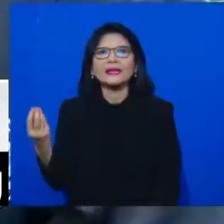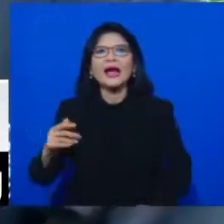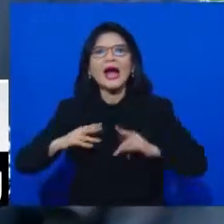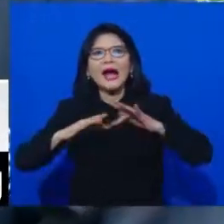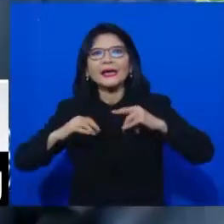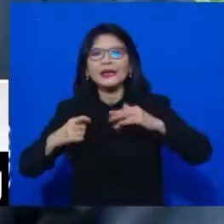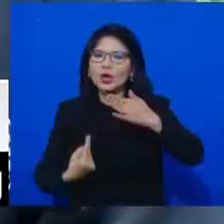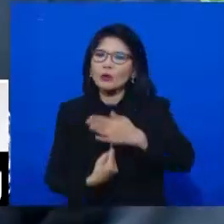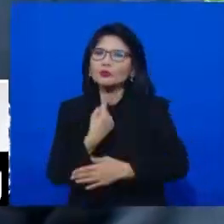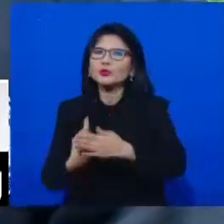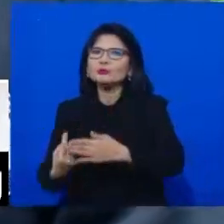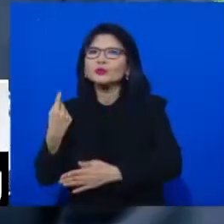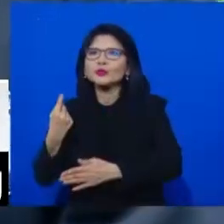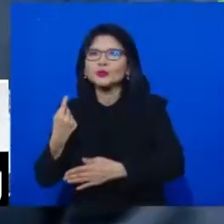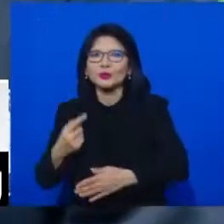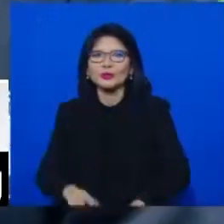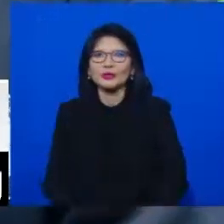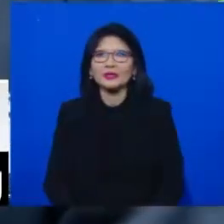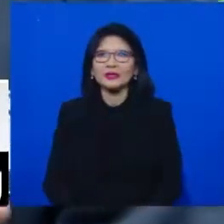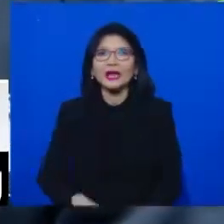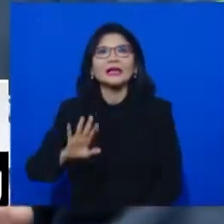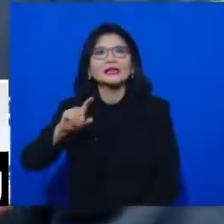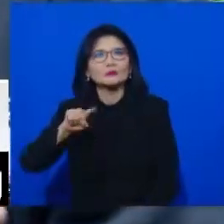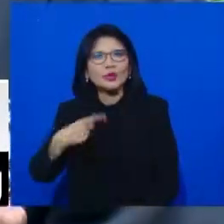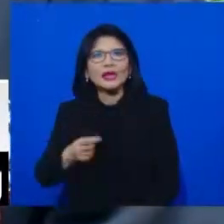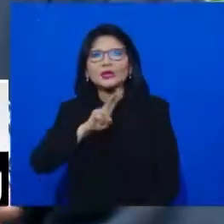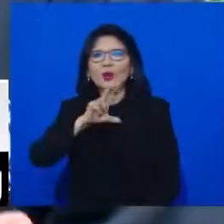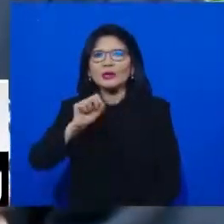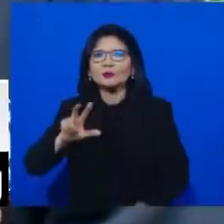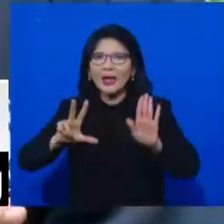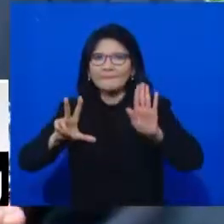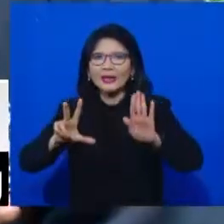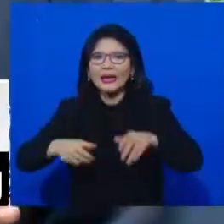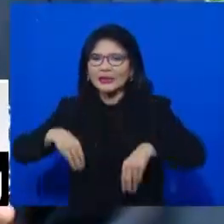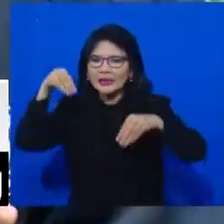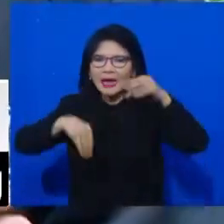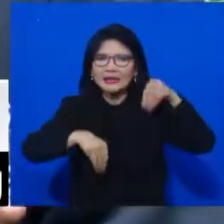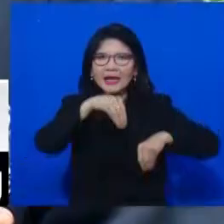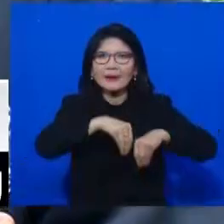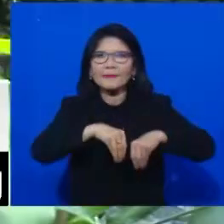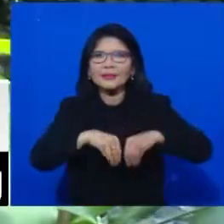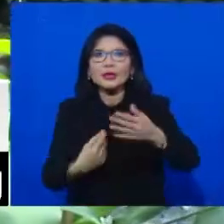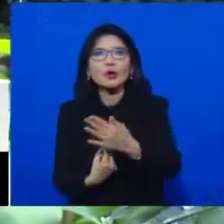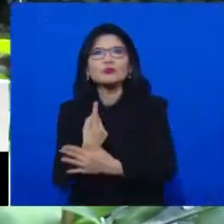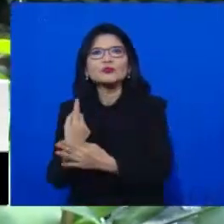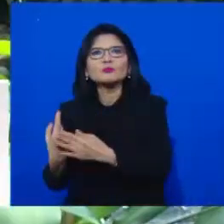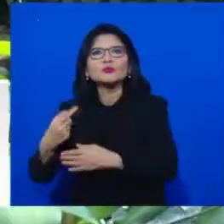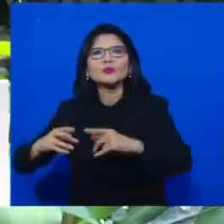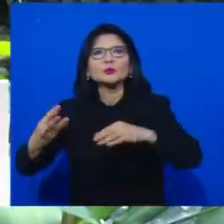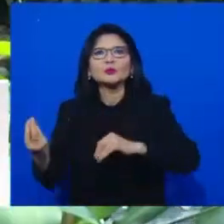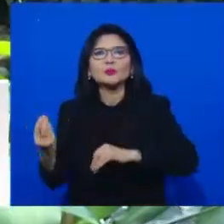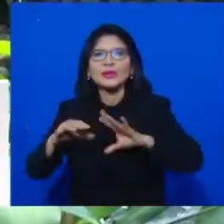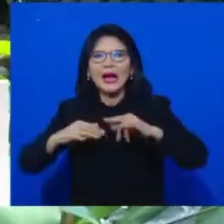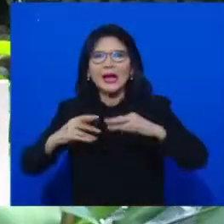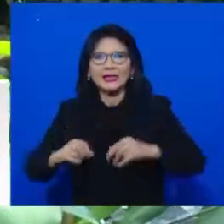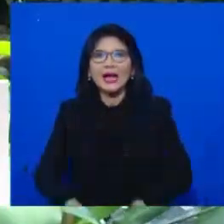bermunculan. Semenjak di tahun 2008 kita nanam, sekarang sudah hampir berapa mata air yang keluar dari bambu. Terdapat